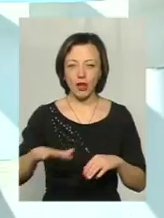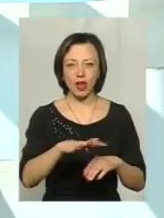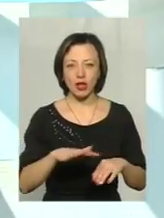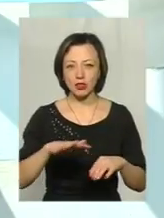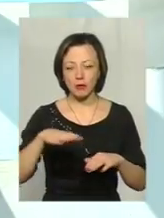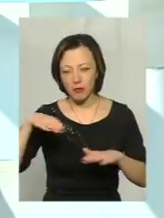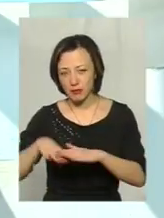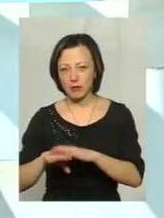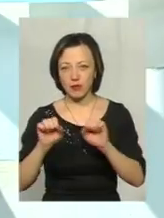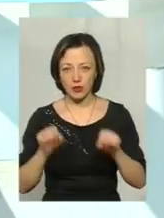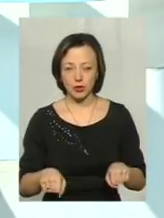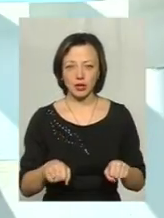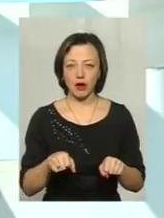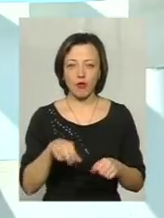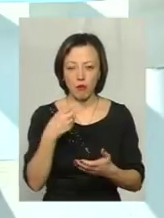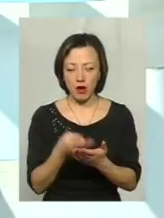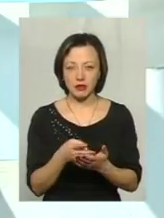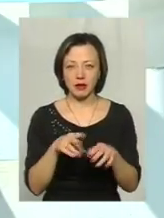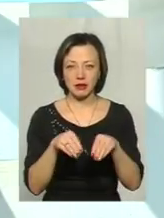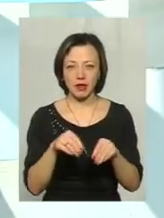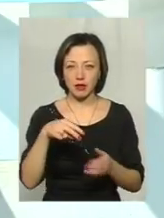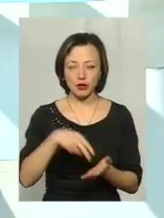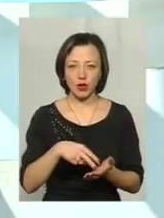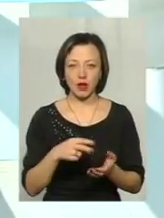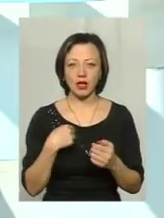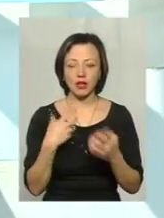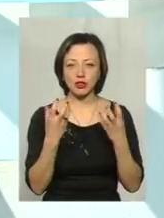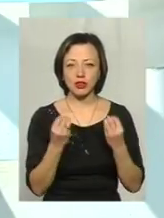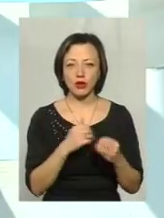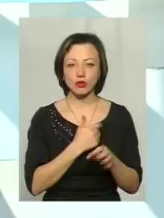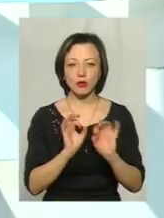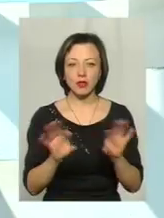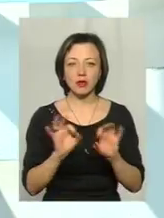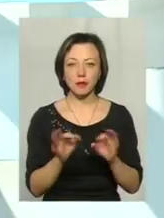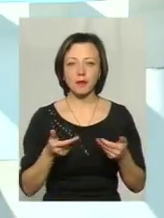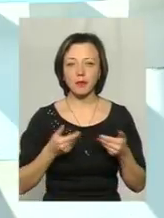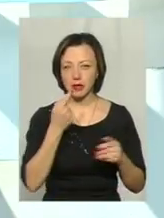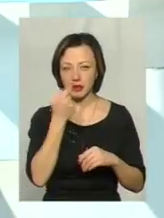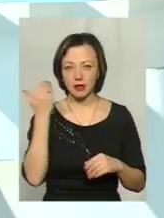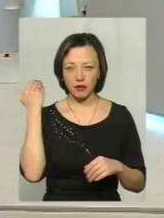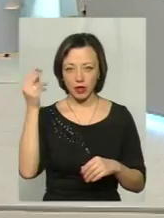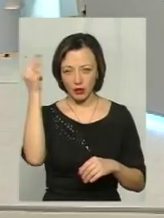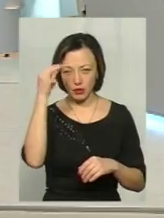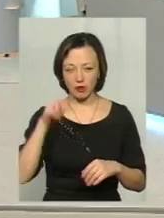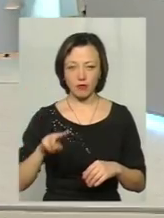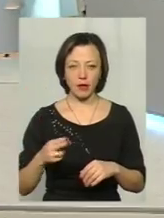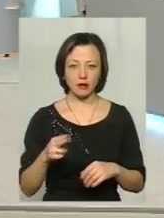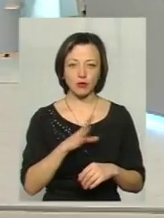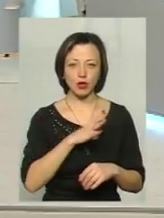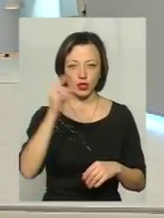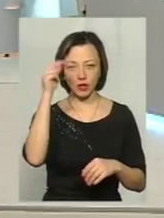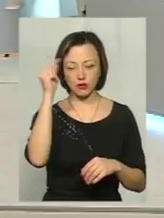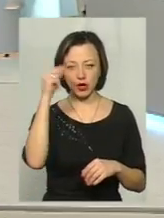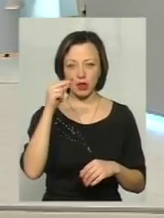просто впасти на землю і не стоять. Поки це хвилинку, я ще хотів прокоментувати. От нещодавні навчання, в п'ятницю були навчання